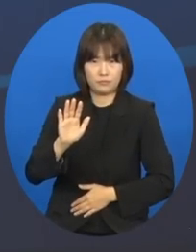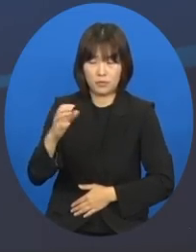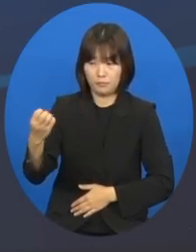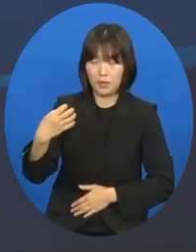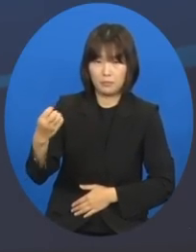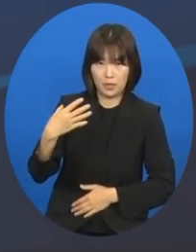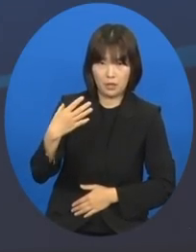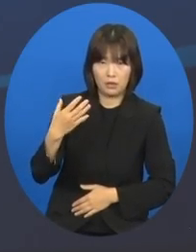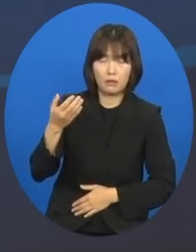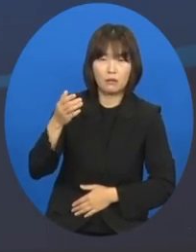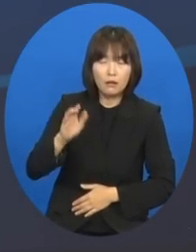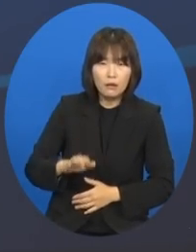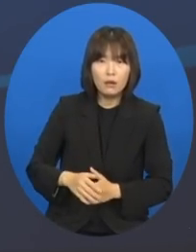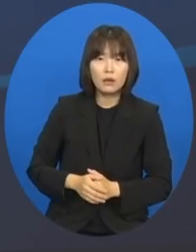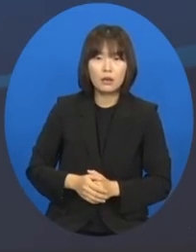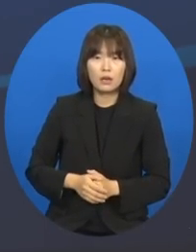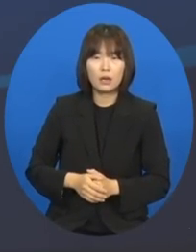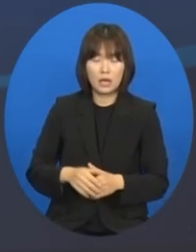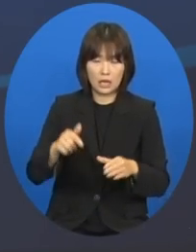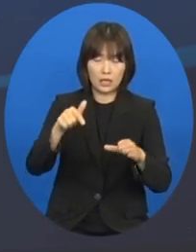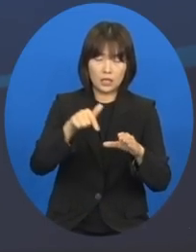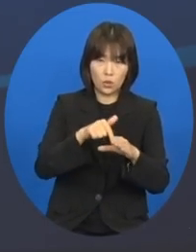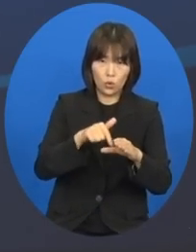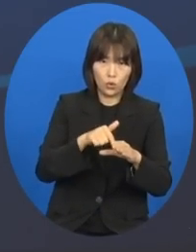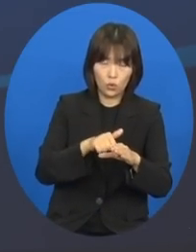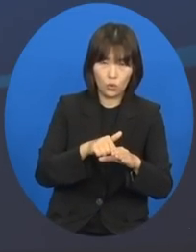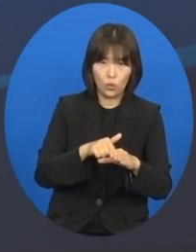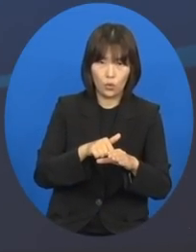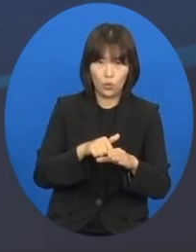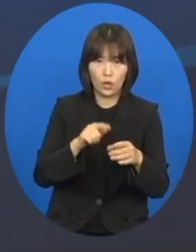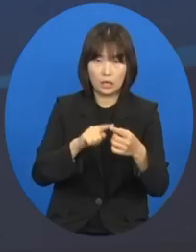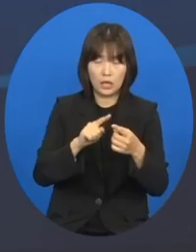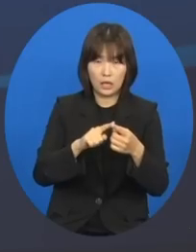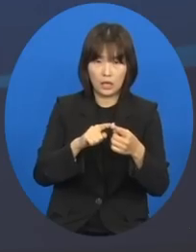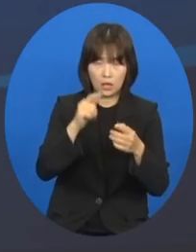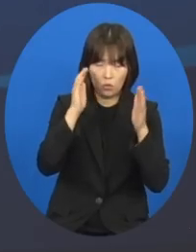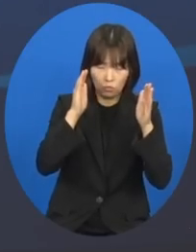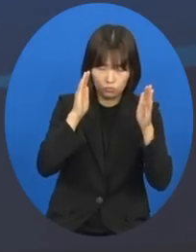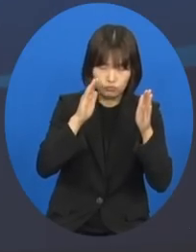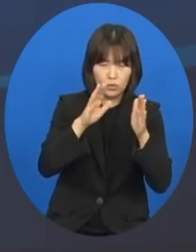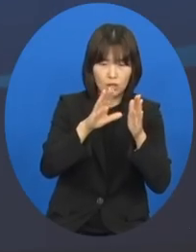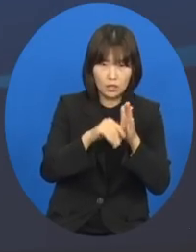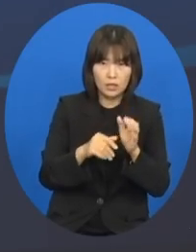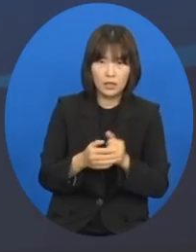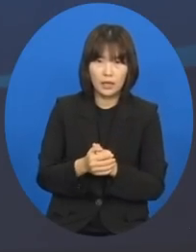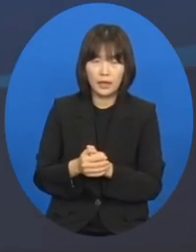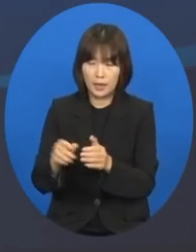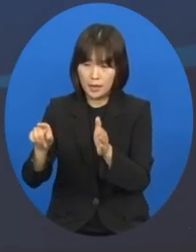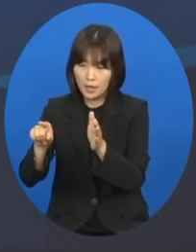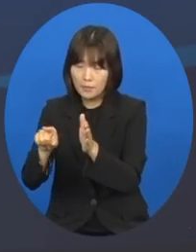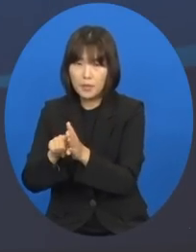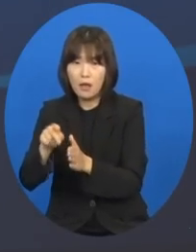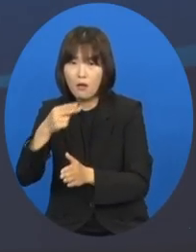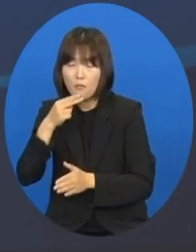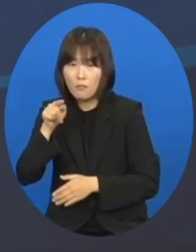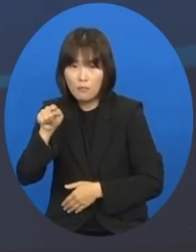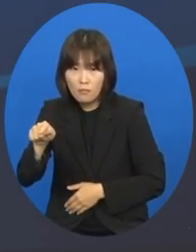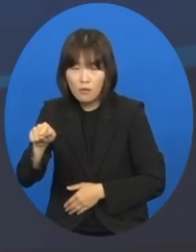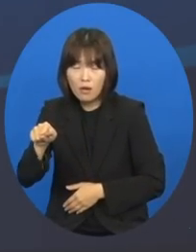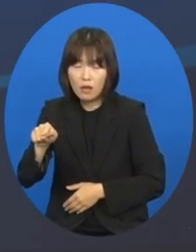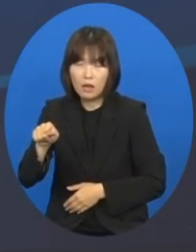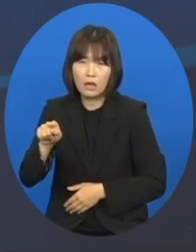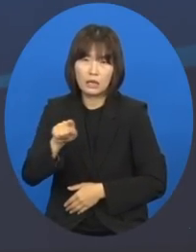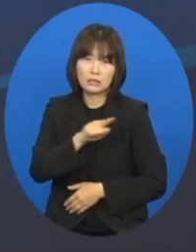근데 제가이 기독교 변증을 공부를 하면서 무신론이야말로 가장 큰 거가 빈약한 이론이라는 걸 알게 됐어요 그래서